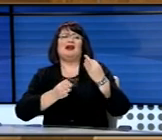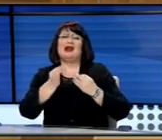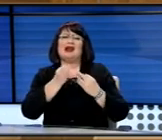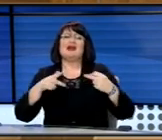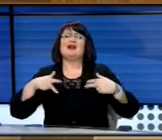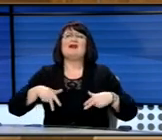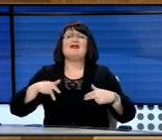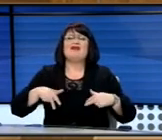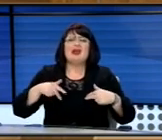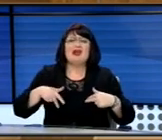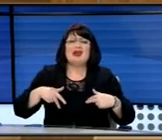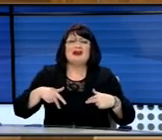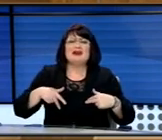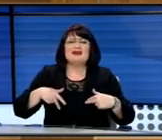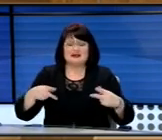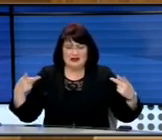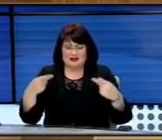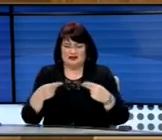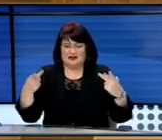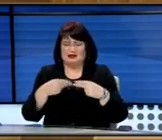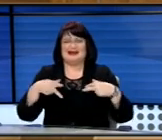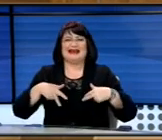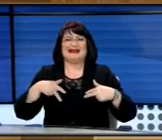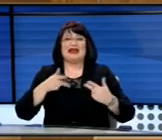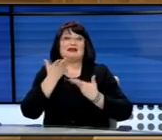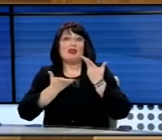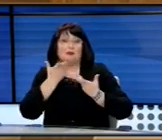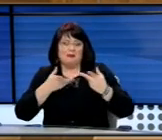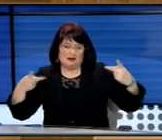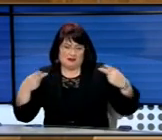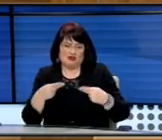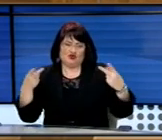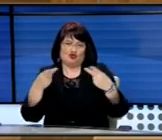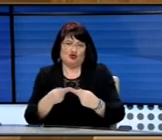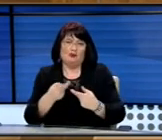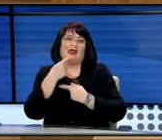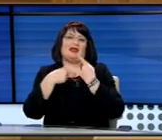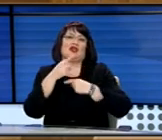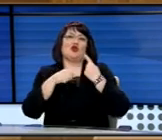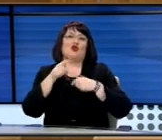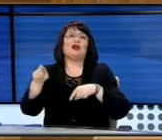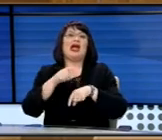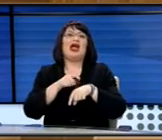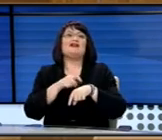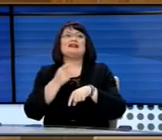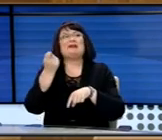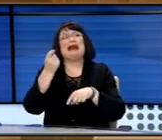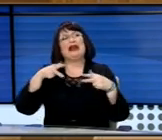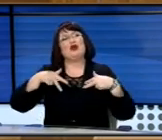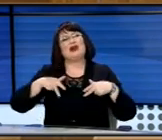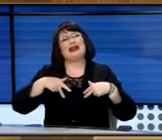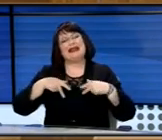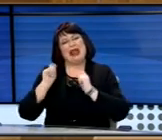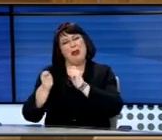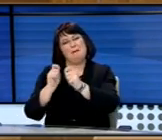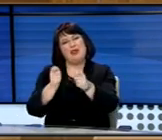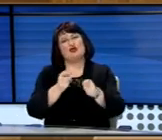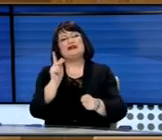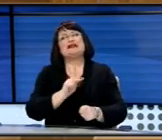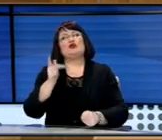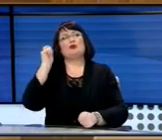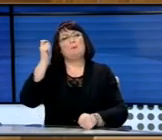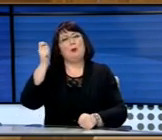θα στηριχθεί η περικοπή κρατικών δαπανών, ακόμα και των σημερινών ισχνών κρατικών επιδοτήσεων κοινωνικής